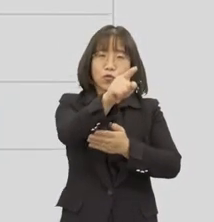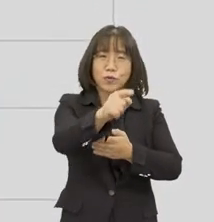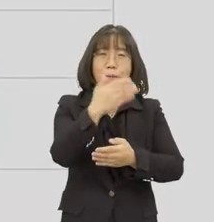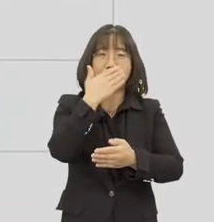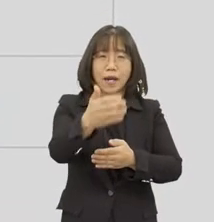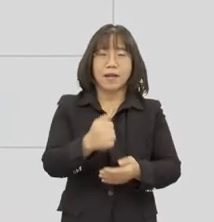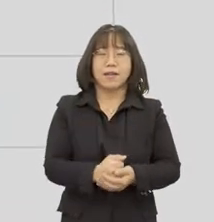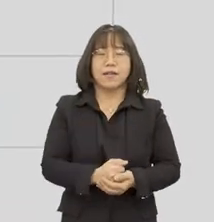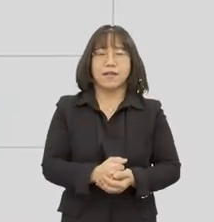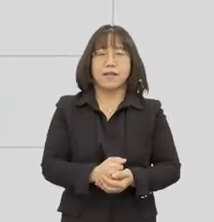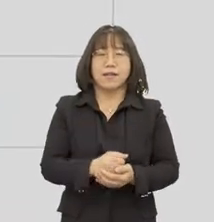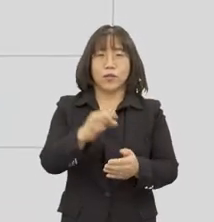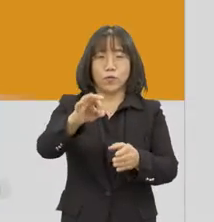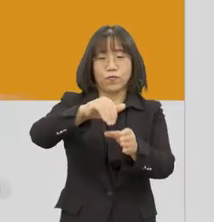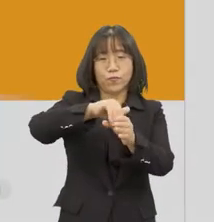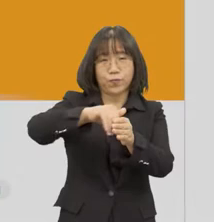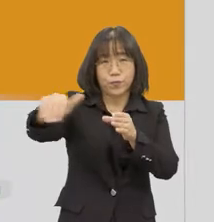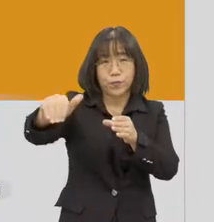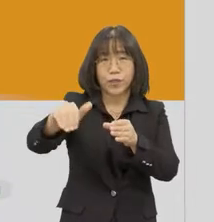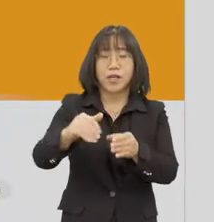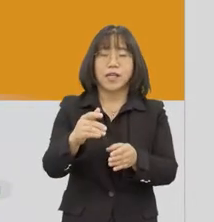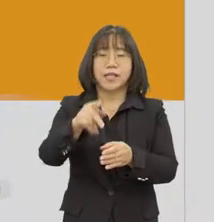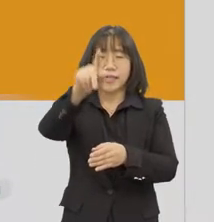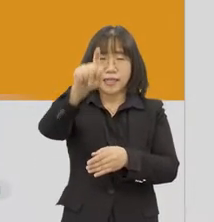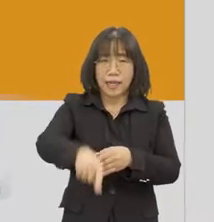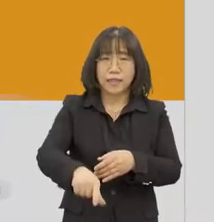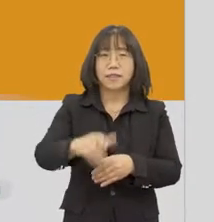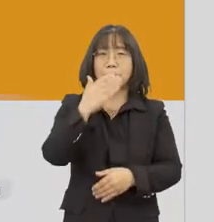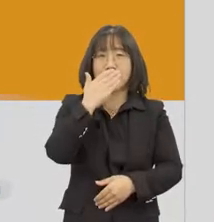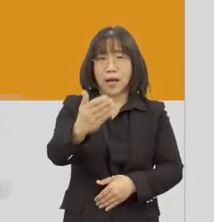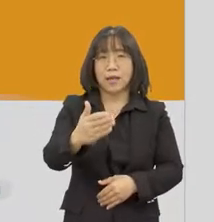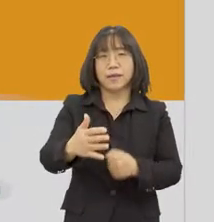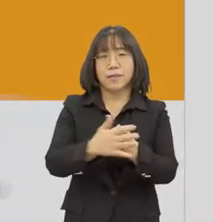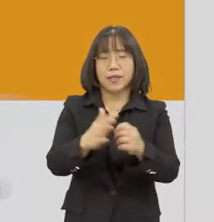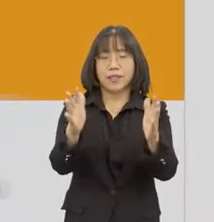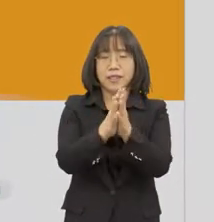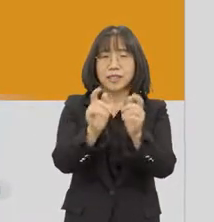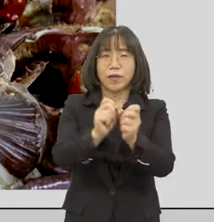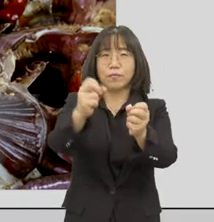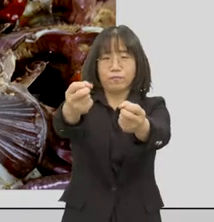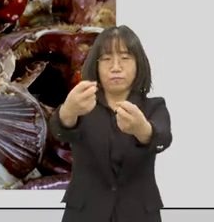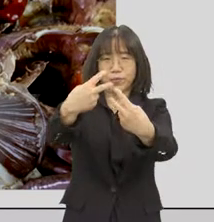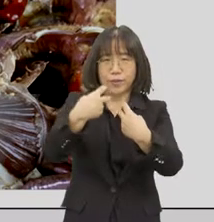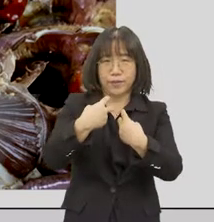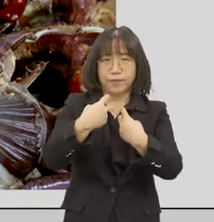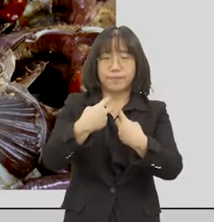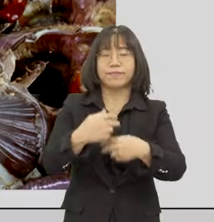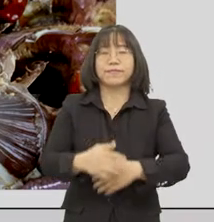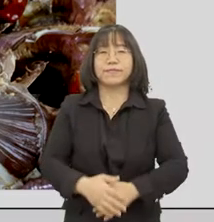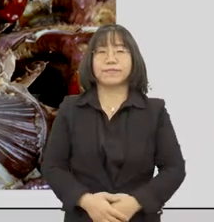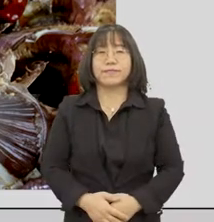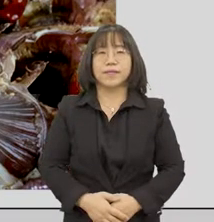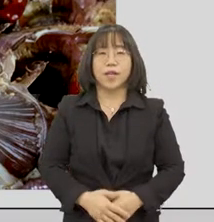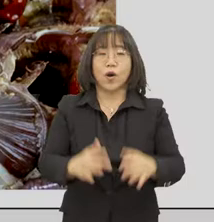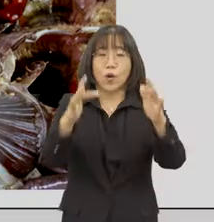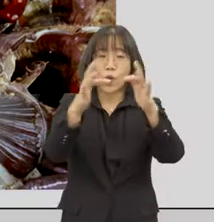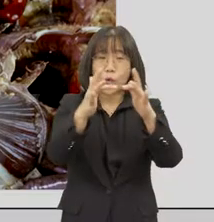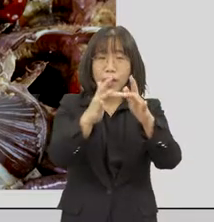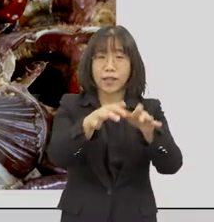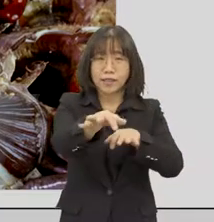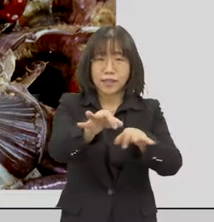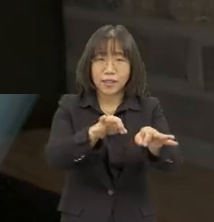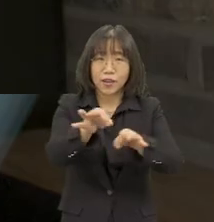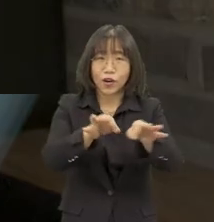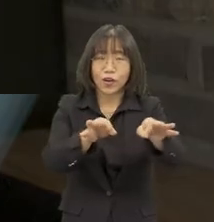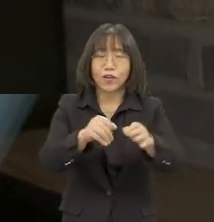됩니다. 계좌이체나 카드로 결제하면 되고 산지에서 직접 배송해주는 비대면 방식입니다.